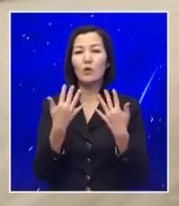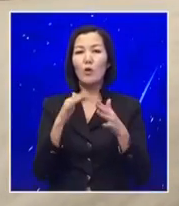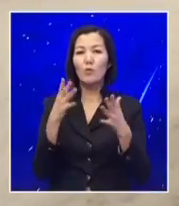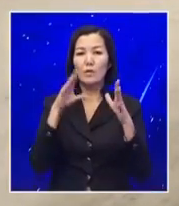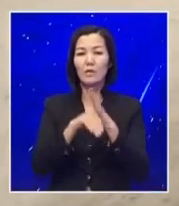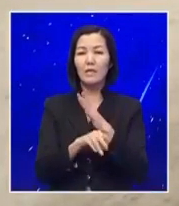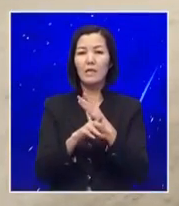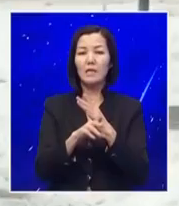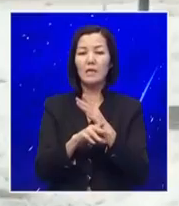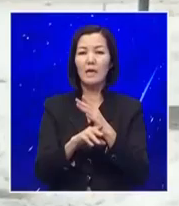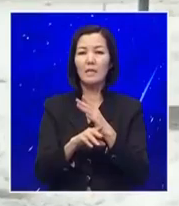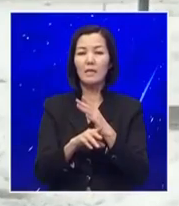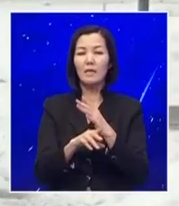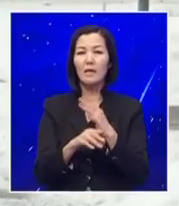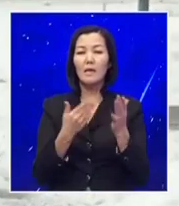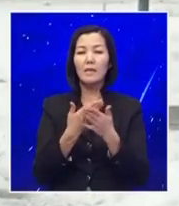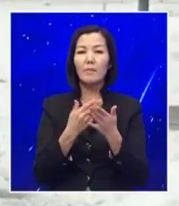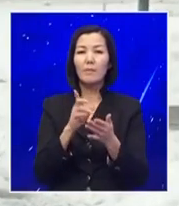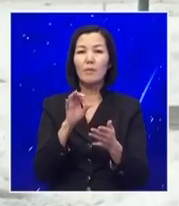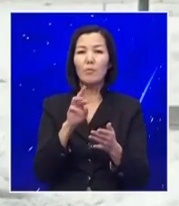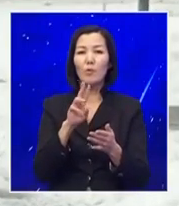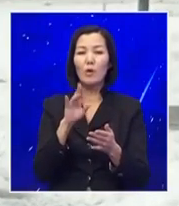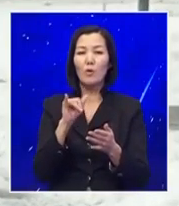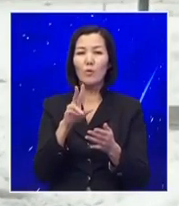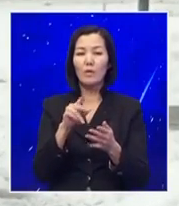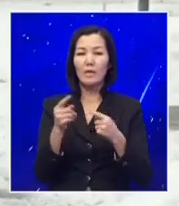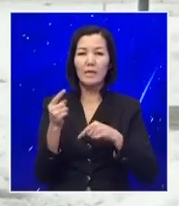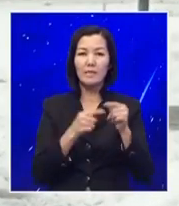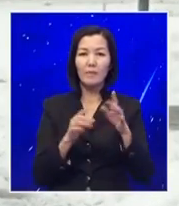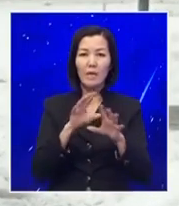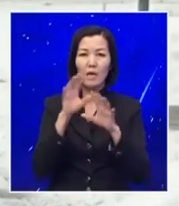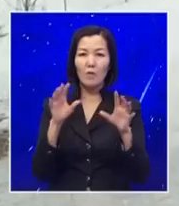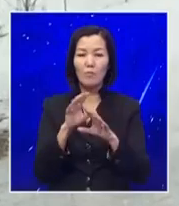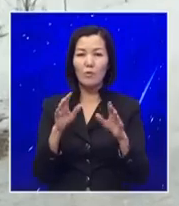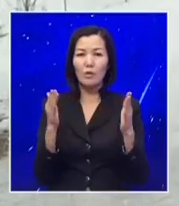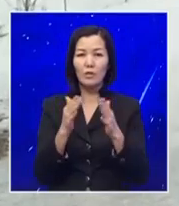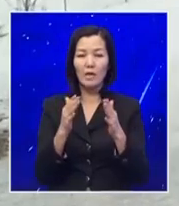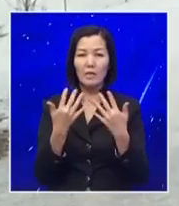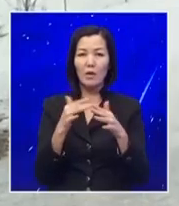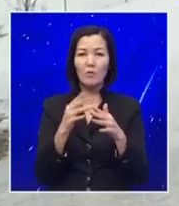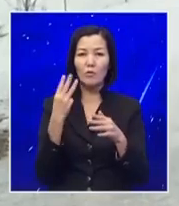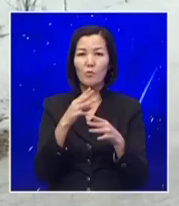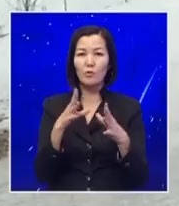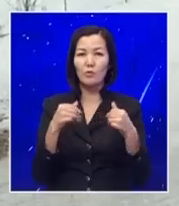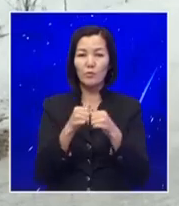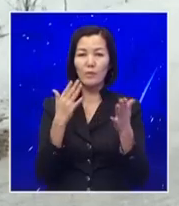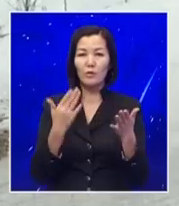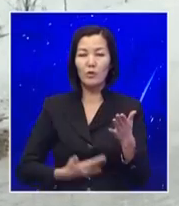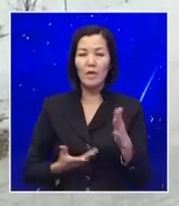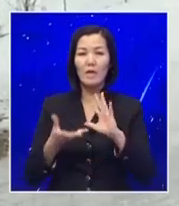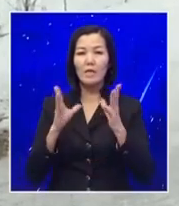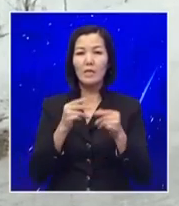Баханас, Шарма мен Бояулы. Мәселен, Бояулы кәсіпкер қамқорлығындағы ауыл. Шағын ғана, бұл елде 30-дан астам отбасы шоғырланған.